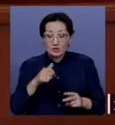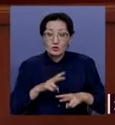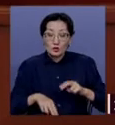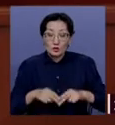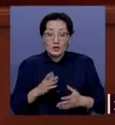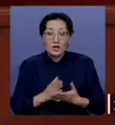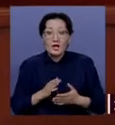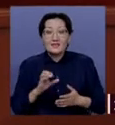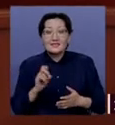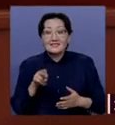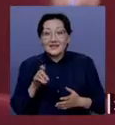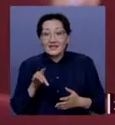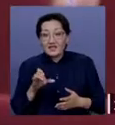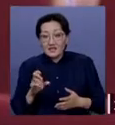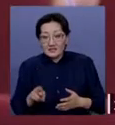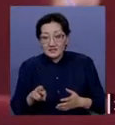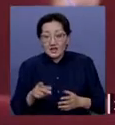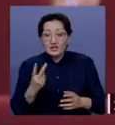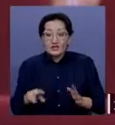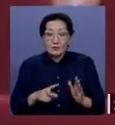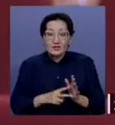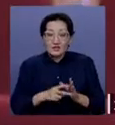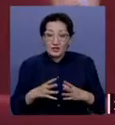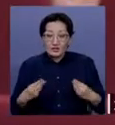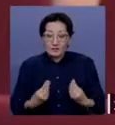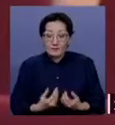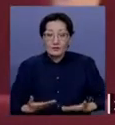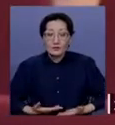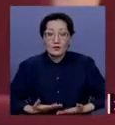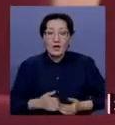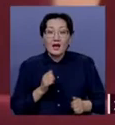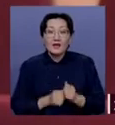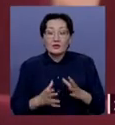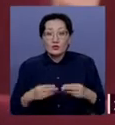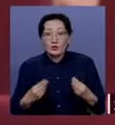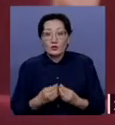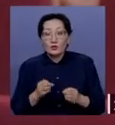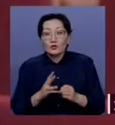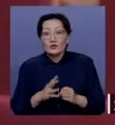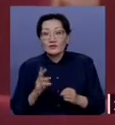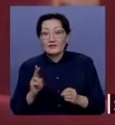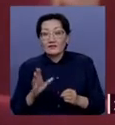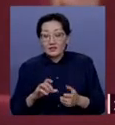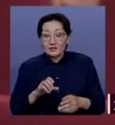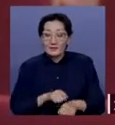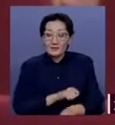тұрғызылған, каркасына камышовый. 27 семья тұрамыз, әрқайсымызда деген 14 шаршы метрден ғана.